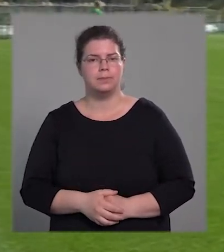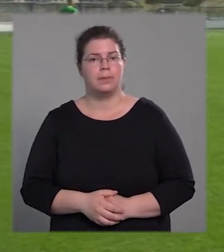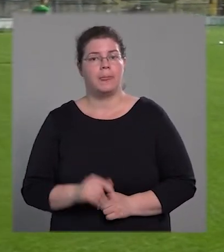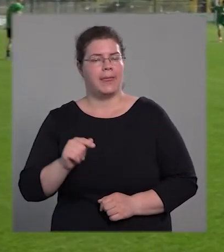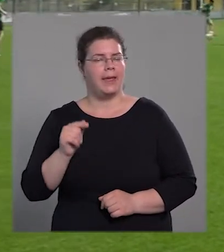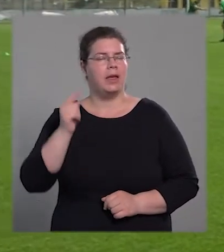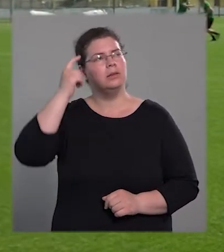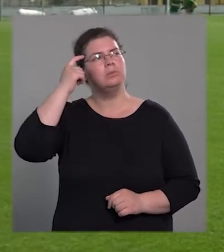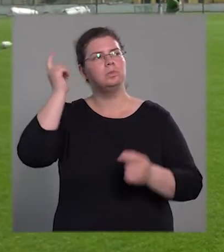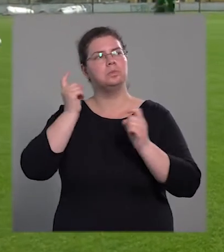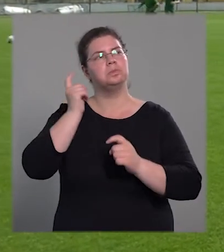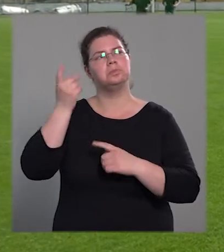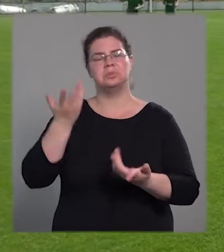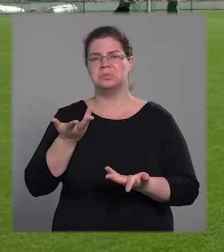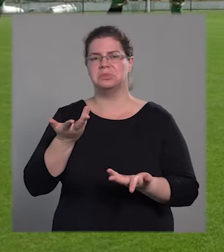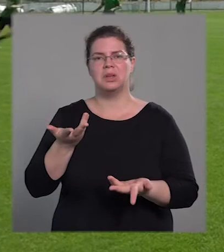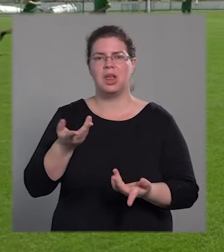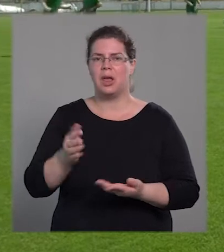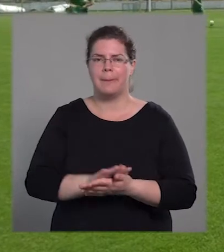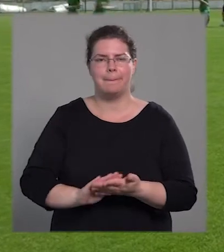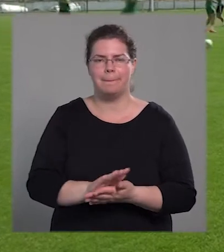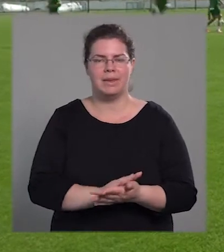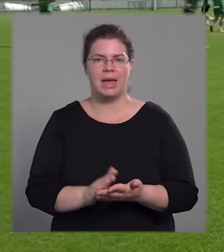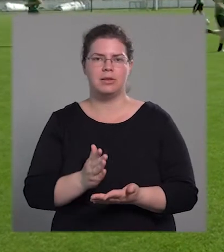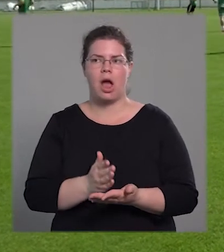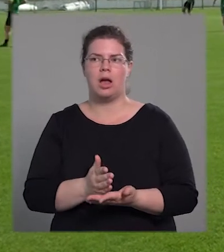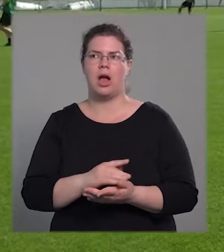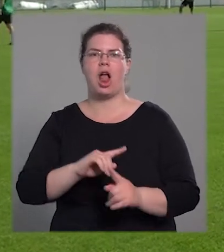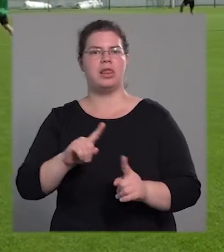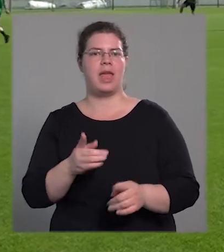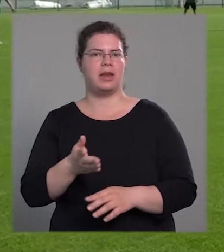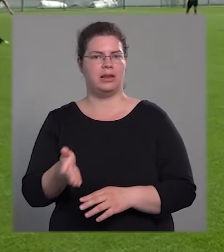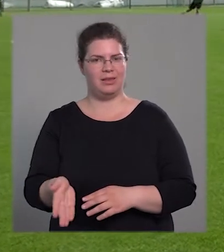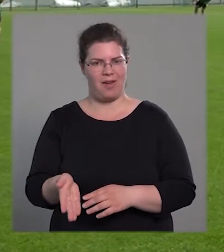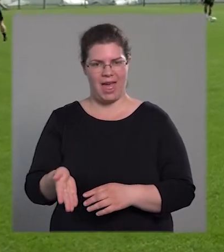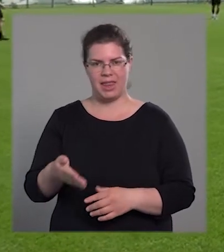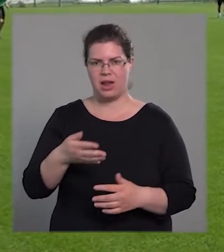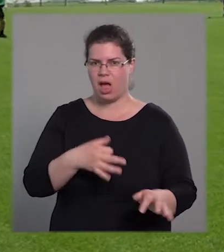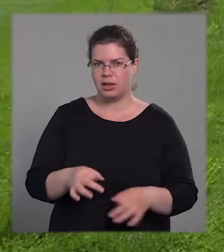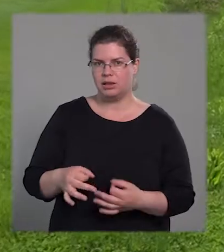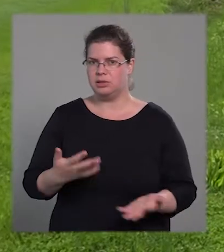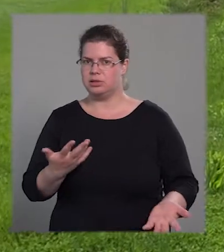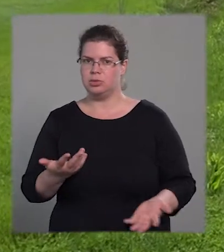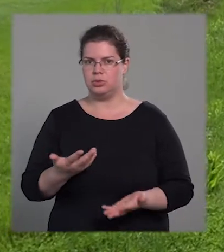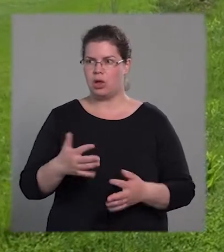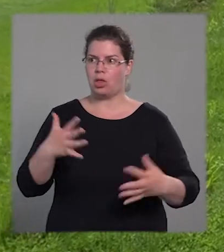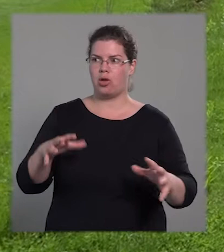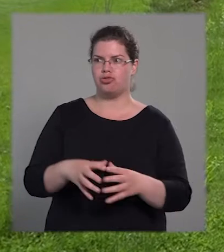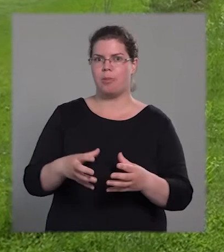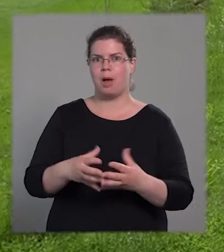latolgatásait közepette milyen alternatívákra készülsz a nagy csapat a bajnokság